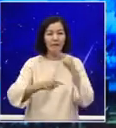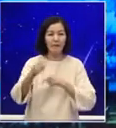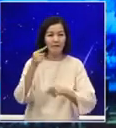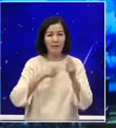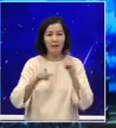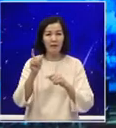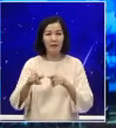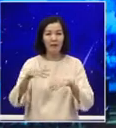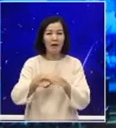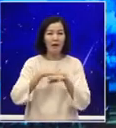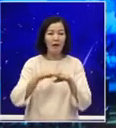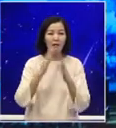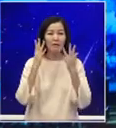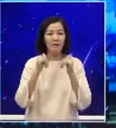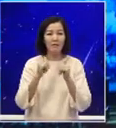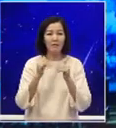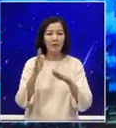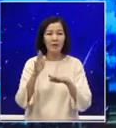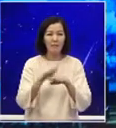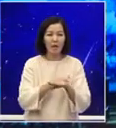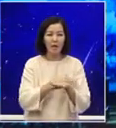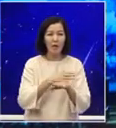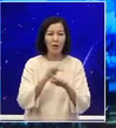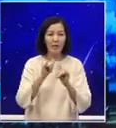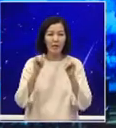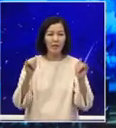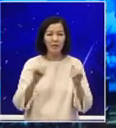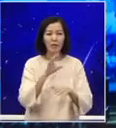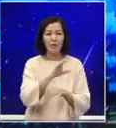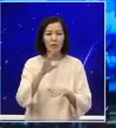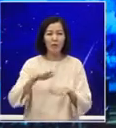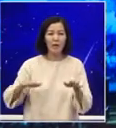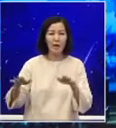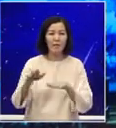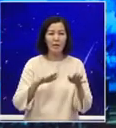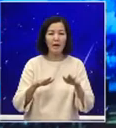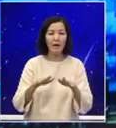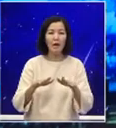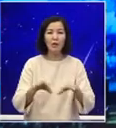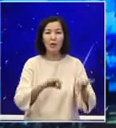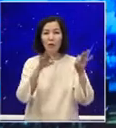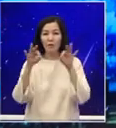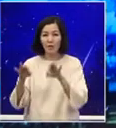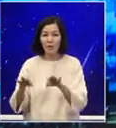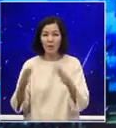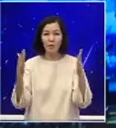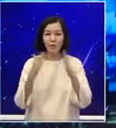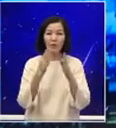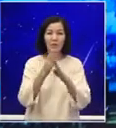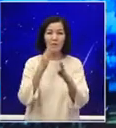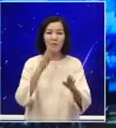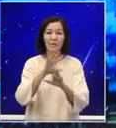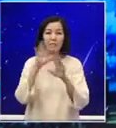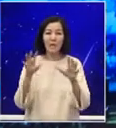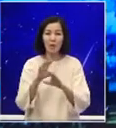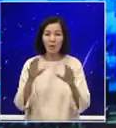қандастарды халық саны баяу артып келе жатқан солтүстік аймақтарға шоғырландыру, сол жаққа көшкеннен кейін үй кезегінің сақталуын қамтамасыз